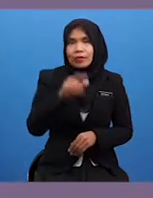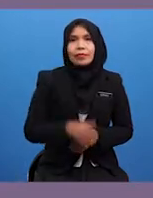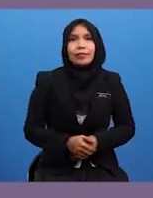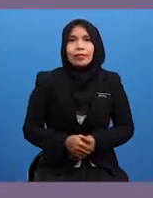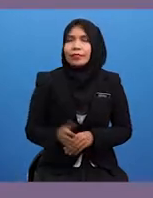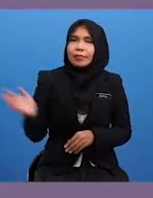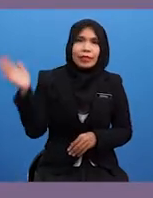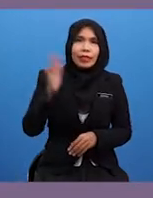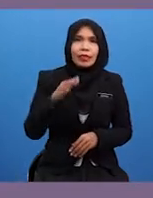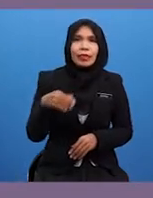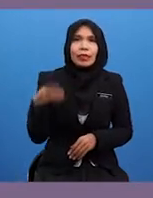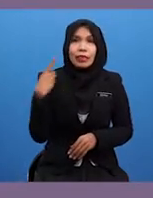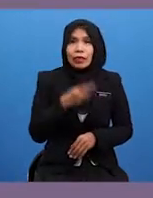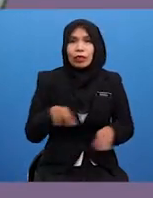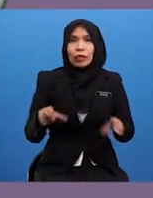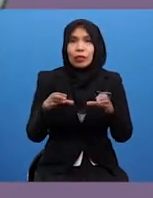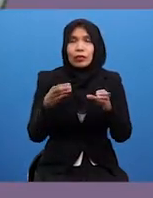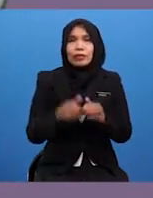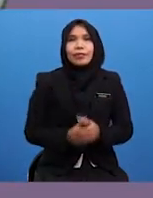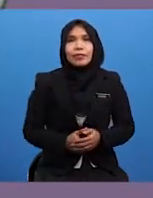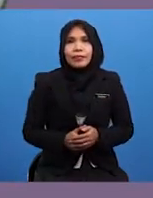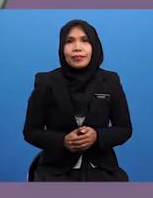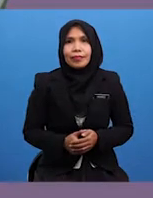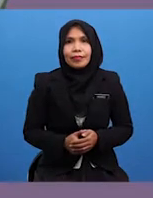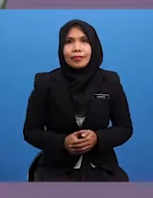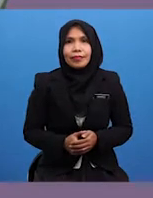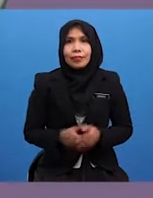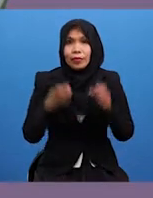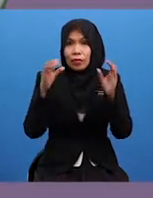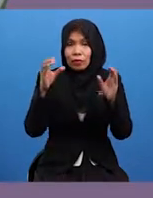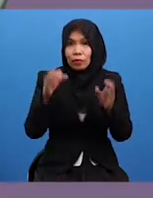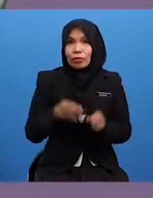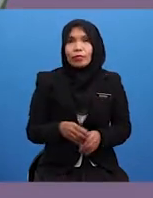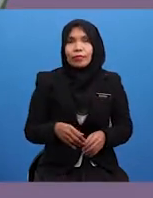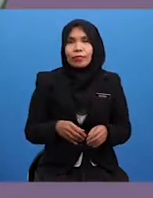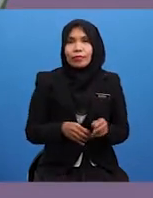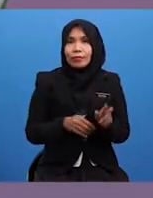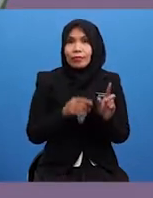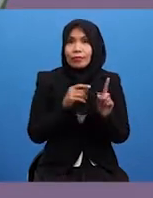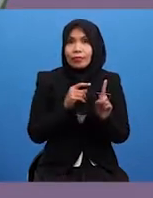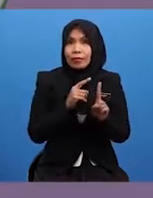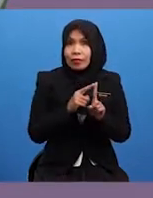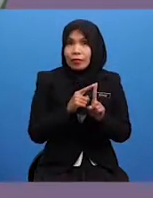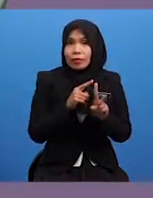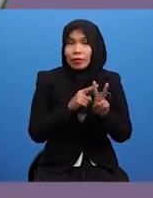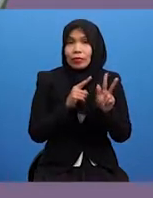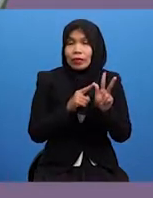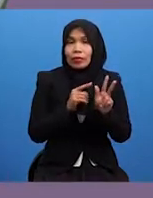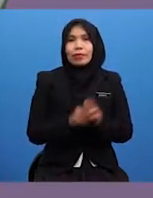dan litar selari. Cikgu perlukan wayar penyambung, 4 biji mentol